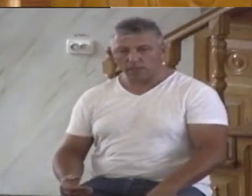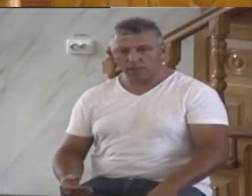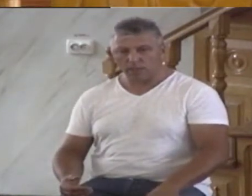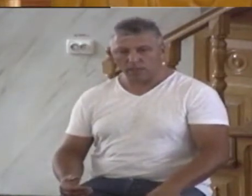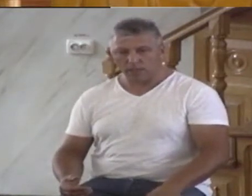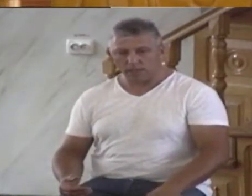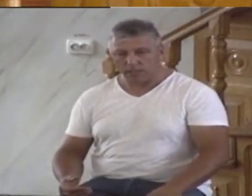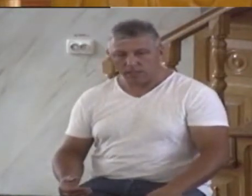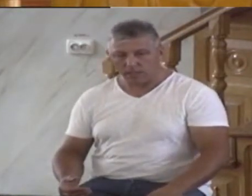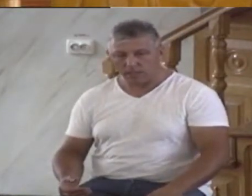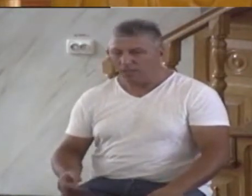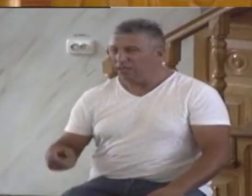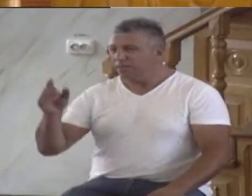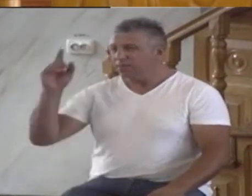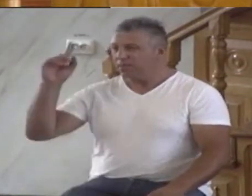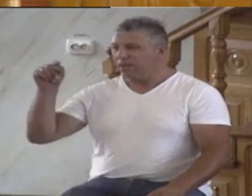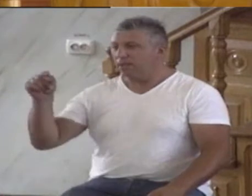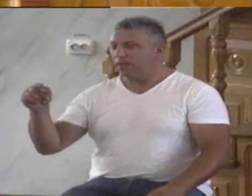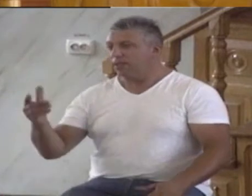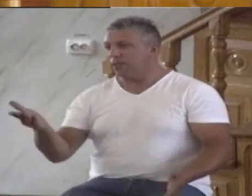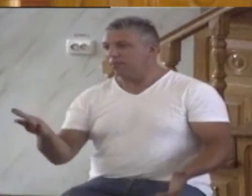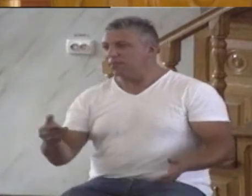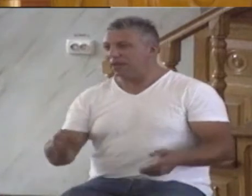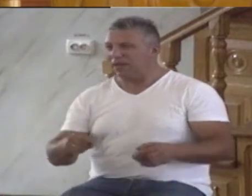свечи, поклонялись иконам.